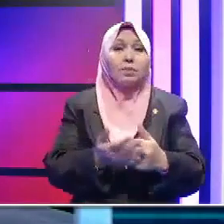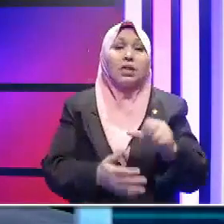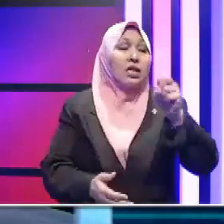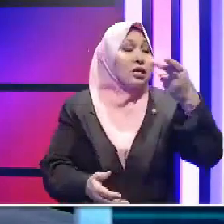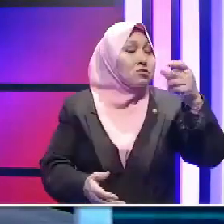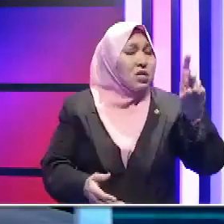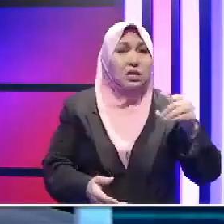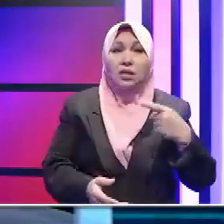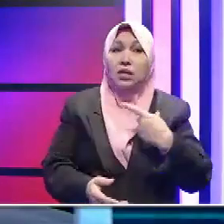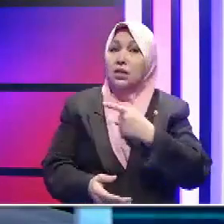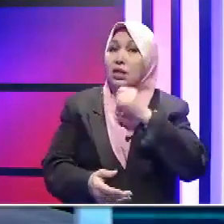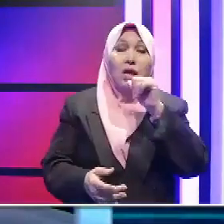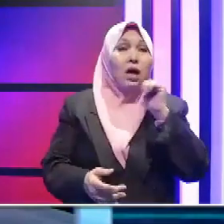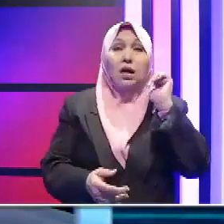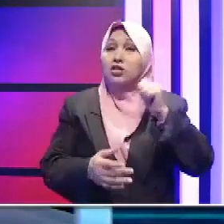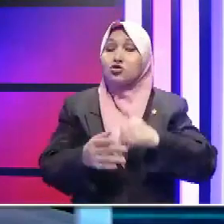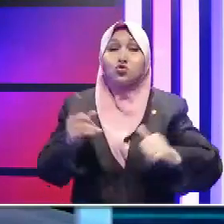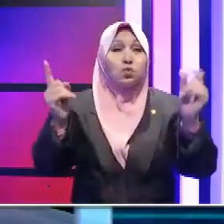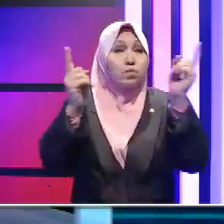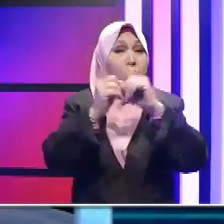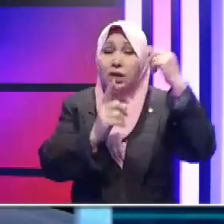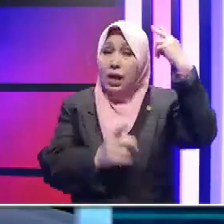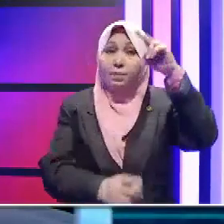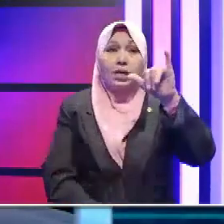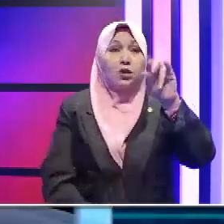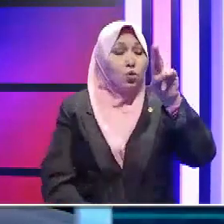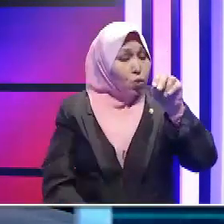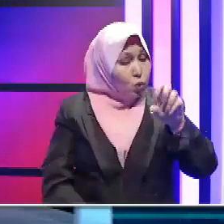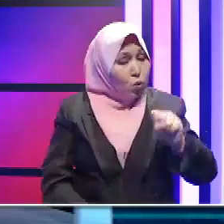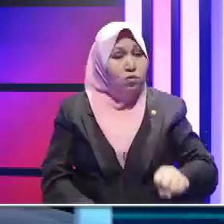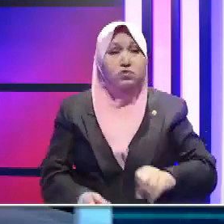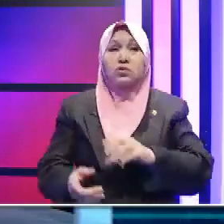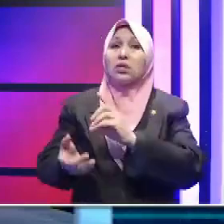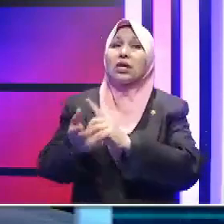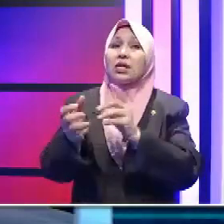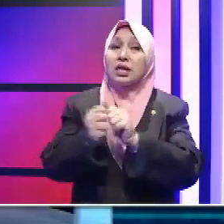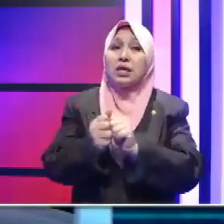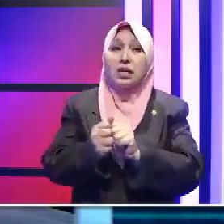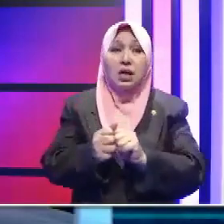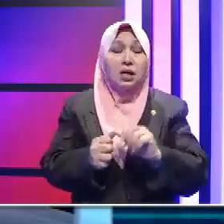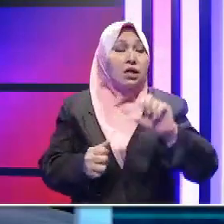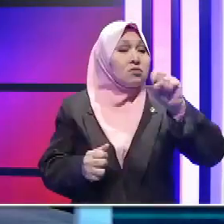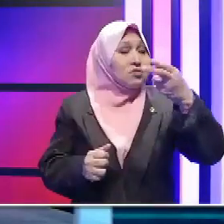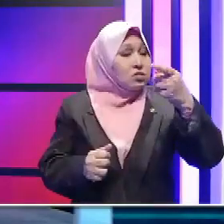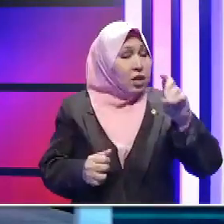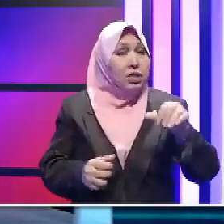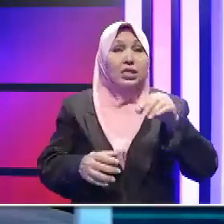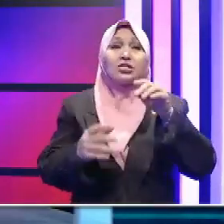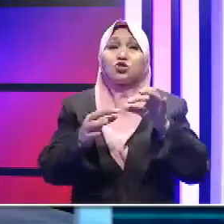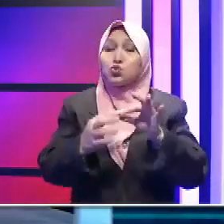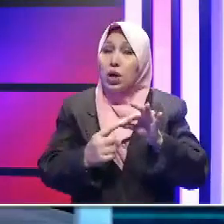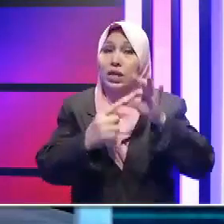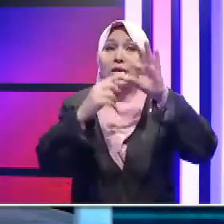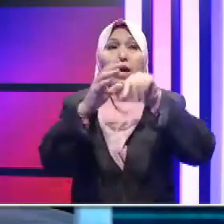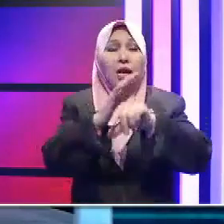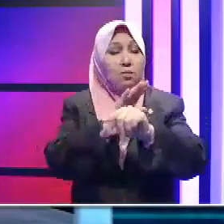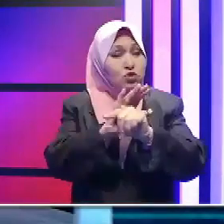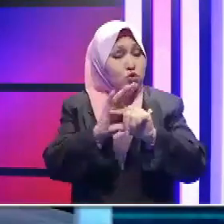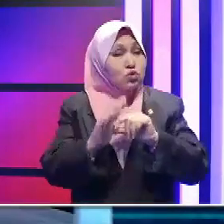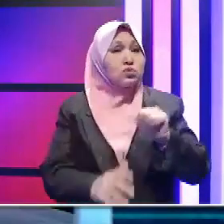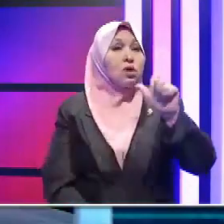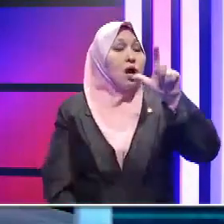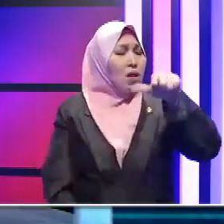kita takkan jump pegelaran Nabi Yunus nih dokter dengan Syaikh out kecuali dalam surah al-qalam